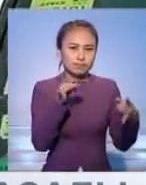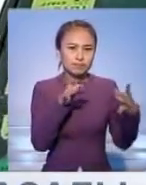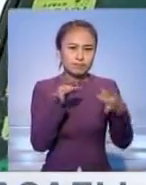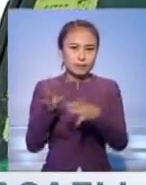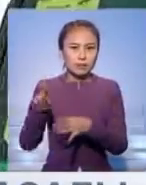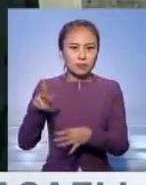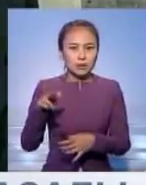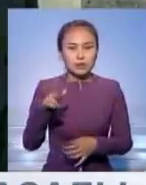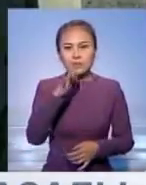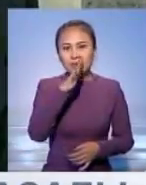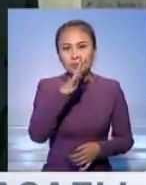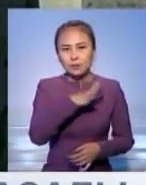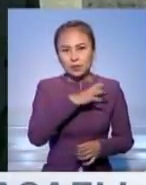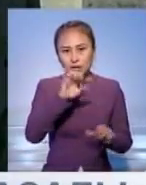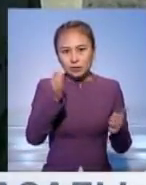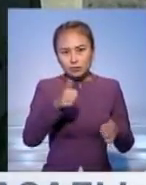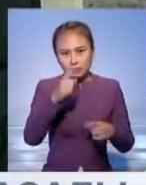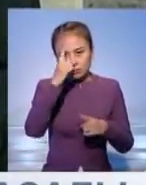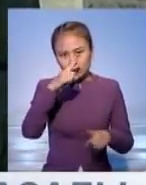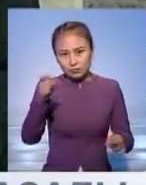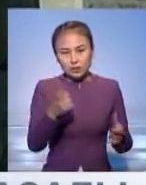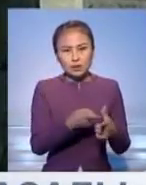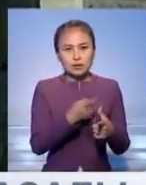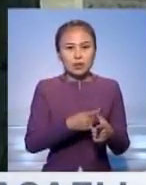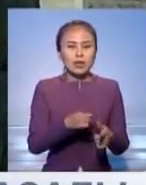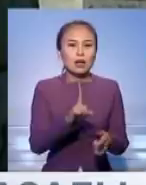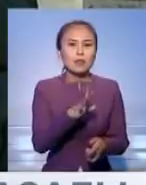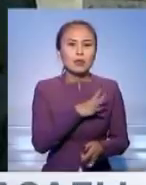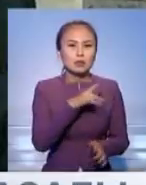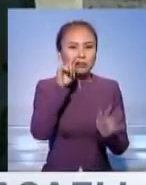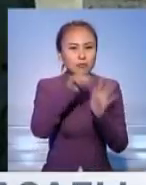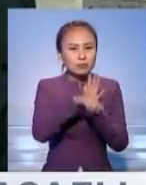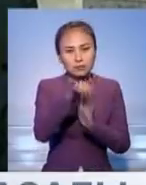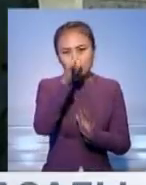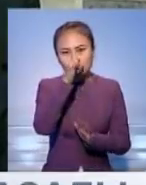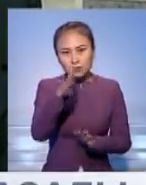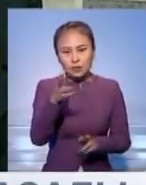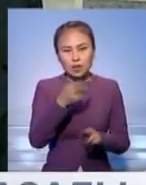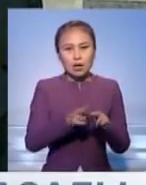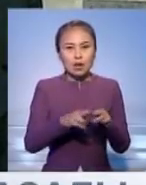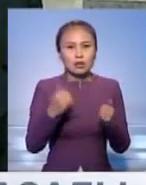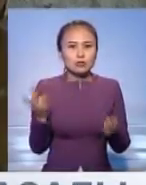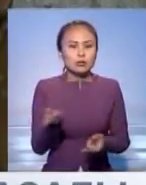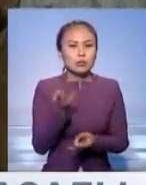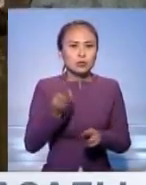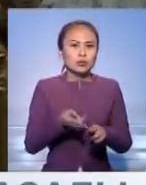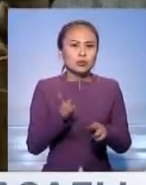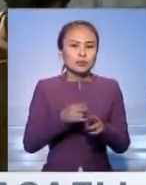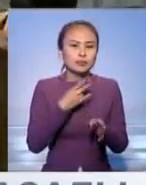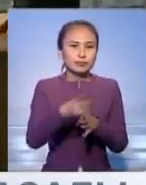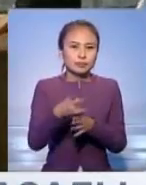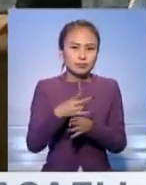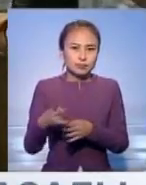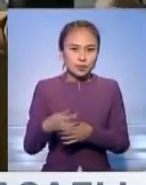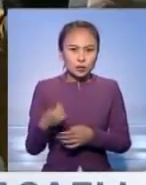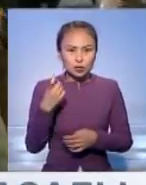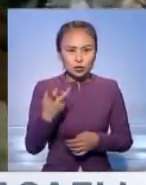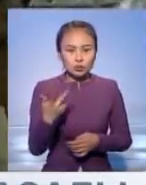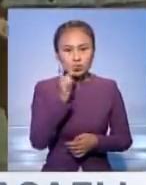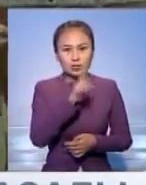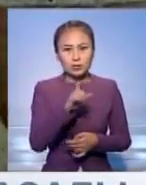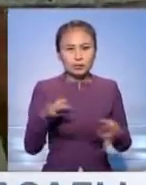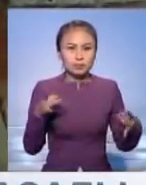қақтығыс жұма күні басталған еді. Ресми деректер бойынша тәліптер елге кіре алмаған. Дегенмен елді мекендерге әлі де шабуыл жасап жатыр. 103